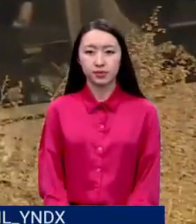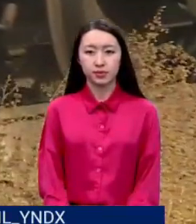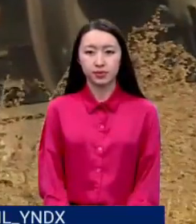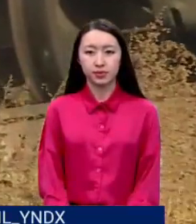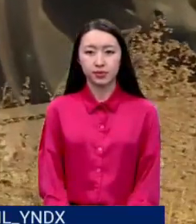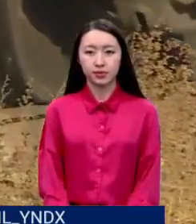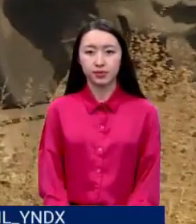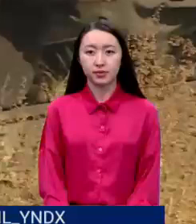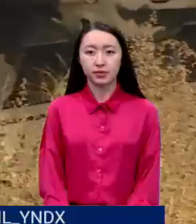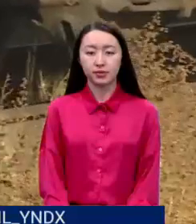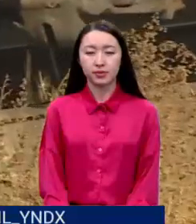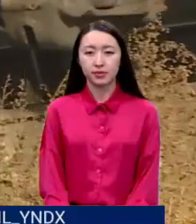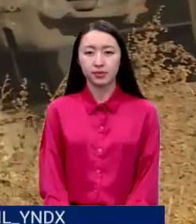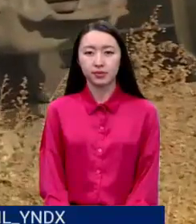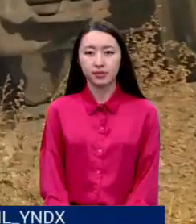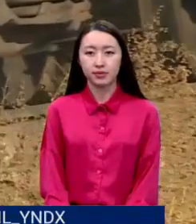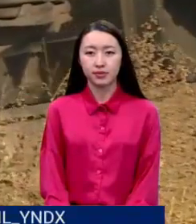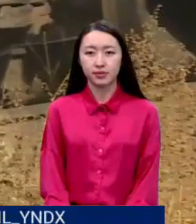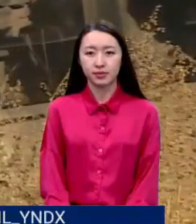«Атамекен Бизнес».